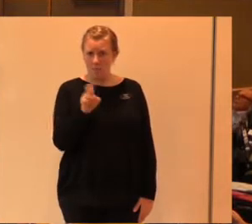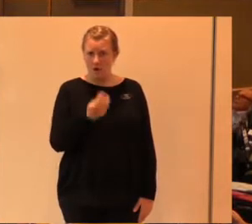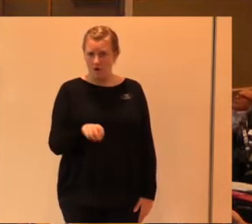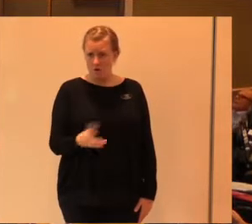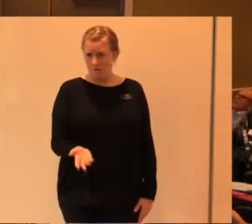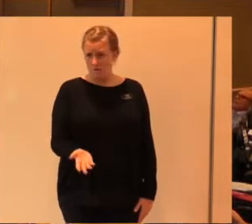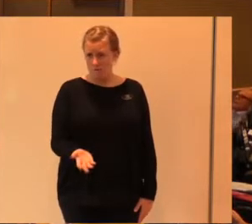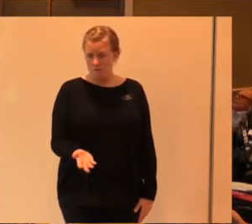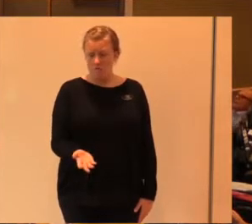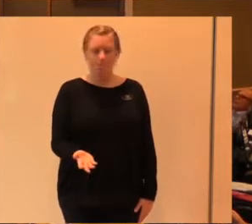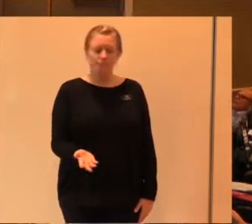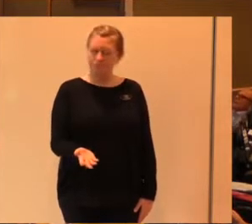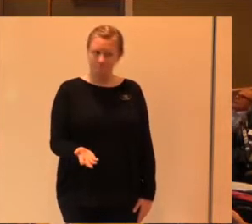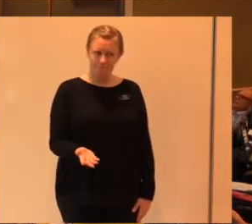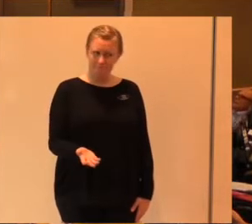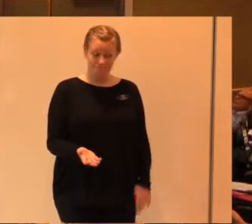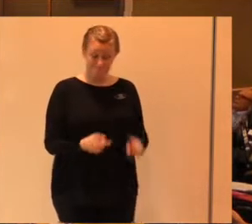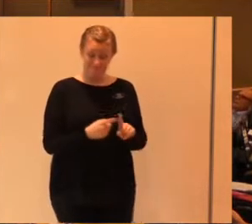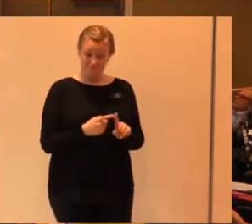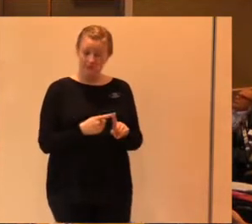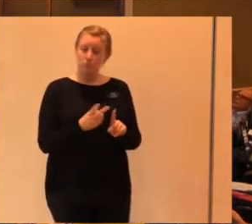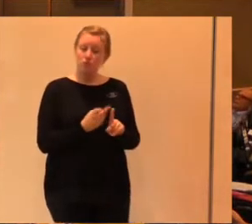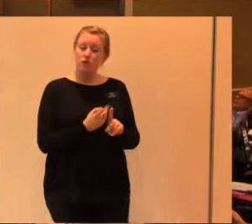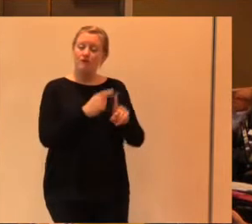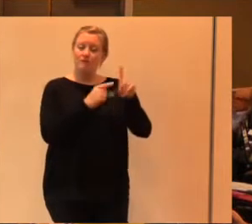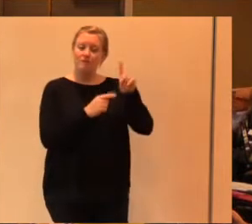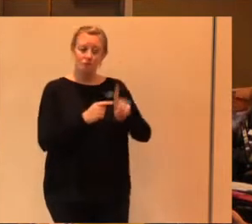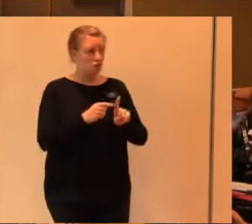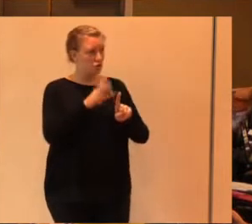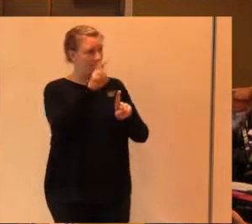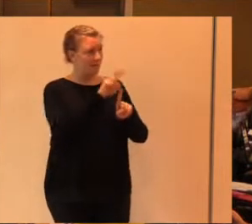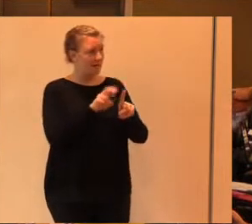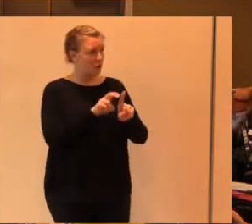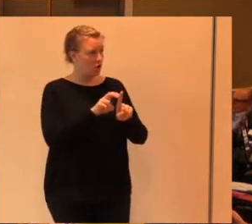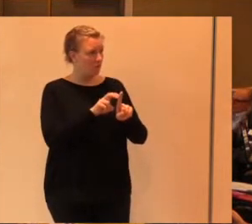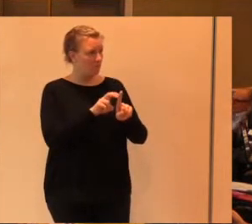Jo, det är ju ofta den första paragrafen i en lag eller för.